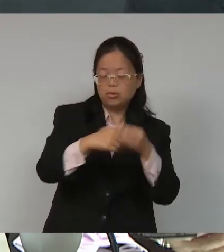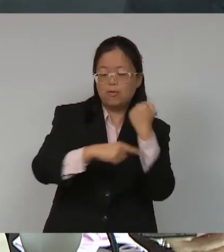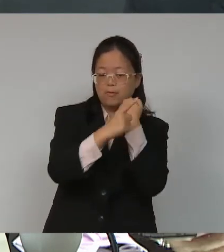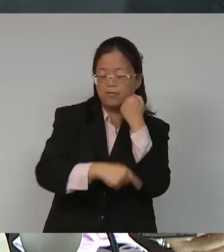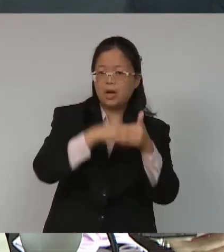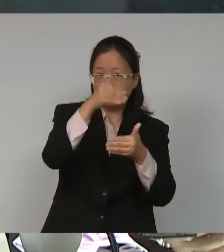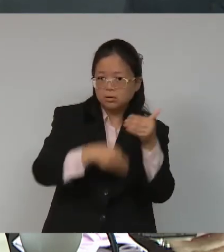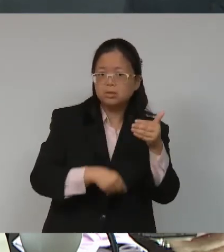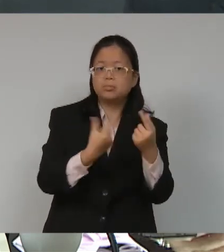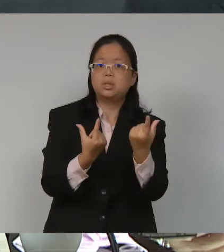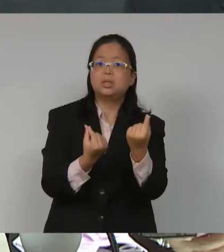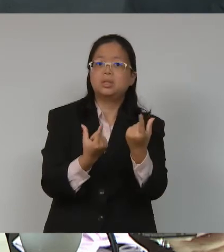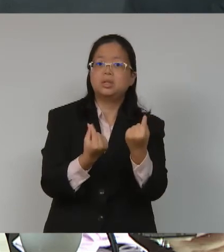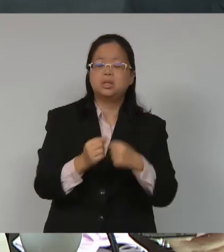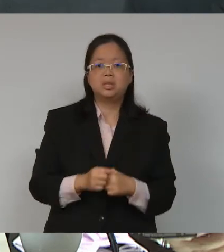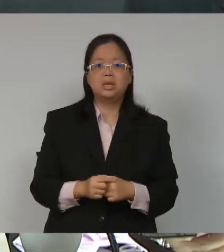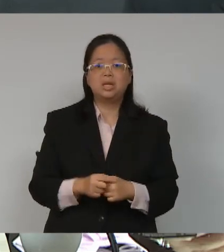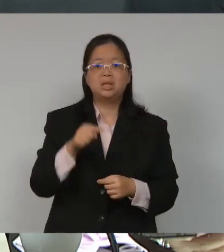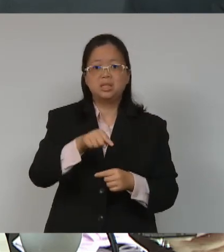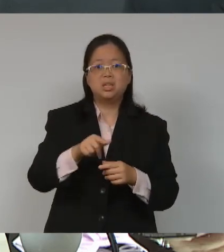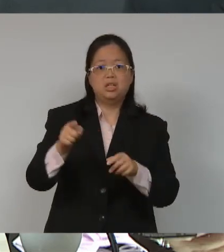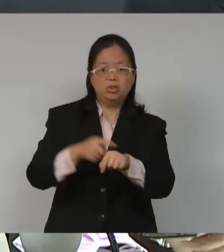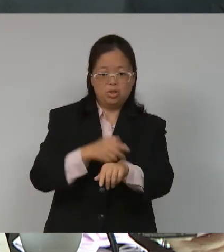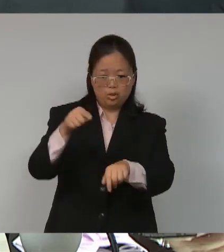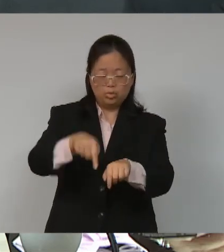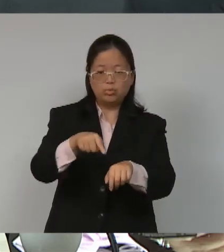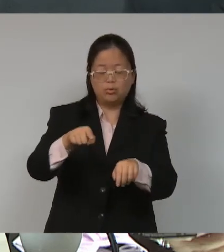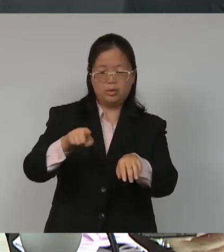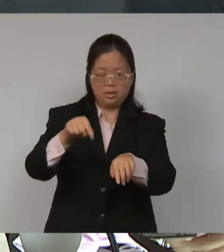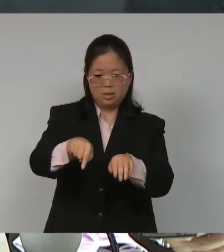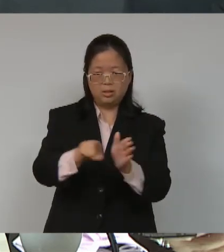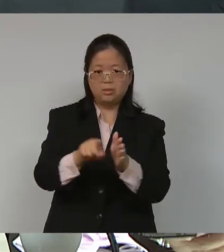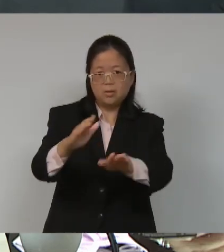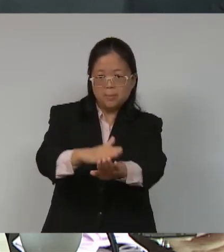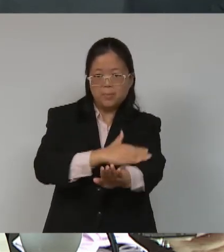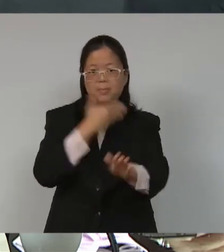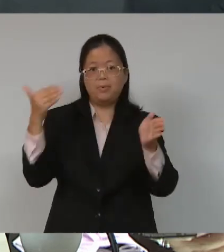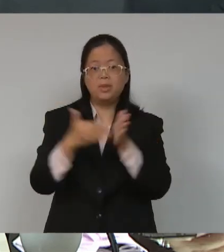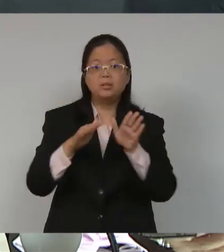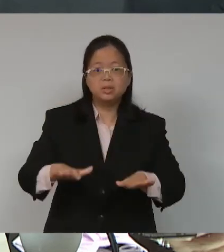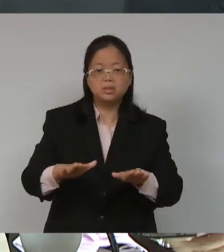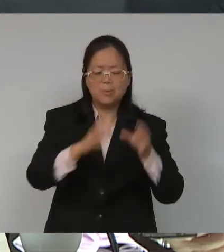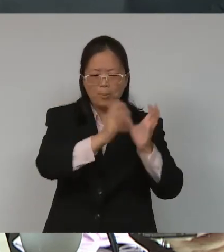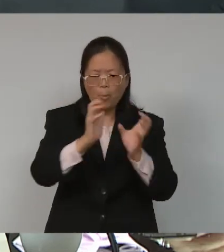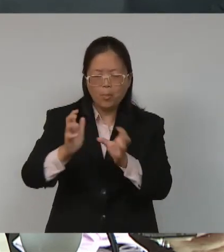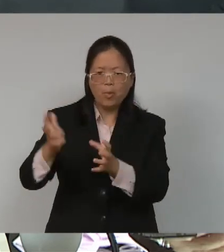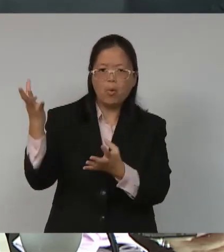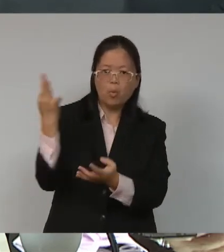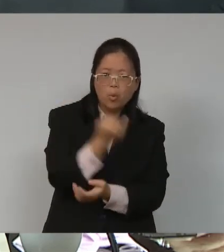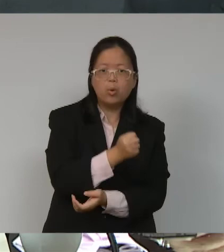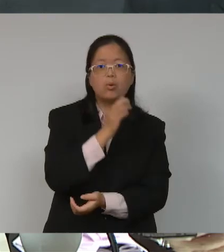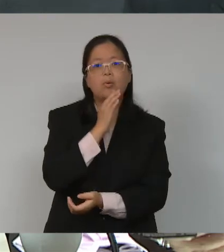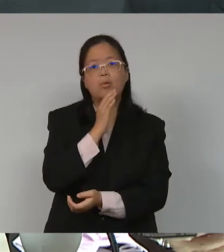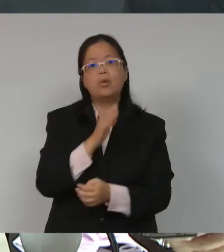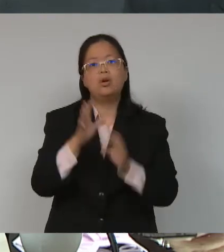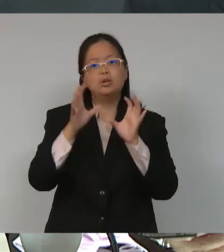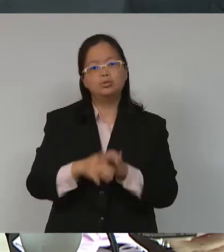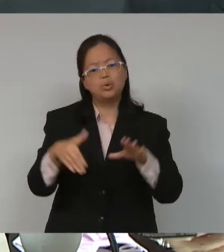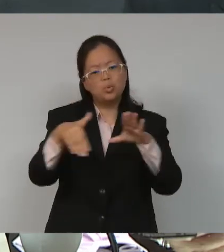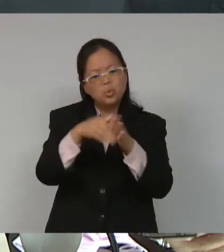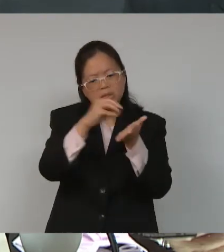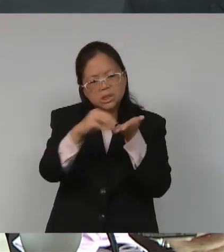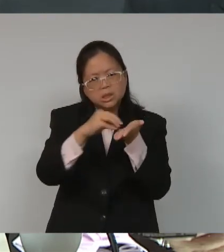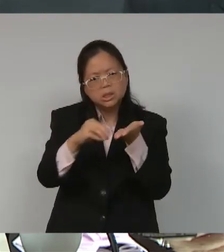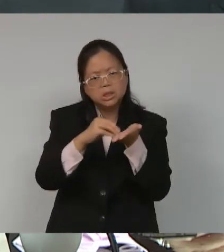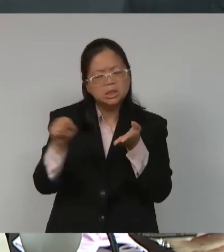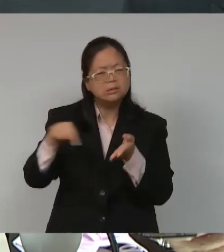文，好，大会都已经用以呢举办过非常多场的公民投票，所以文字的意义应